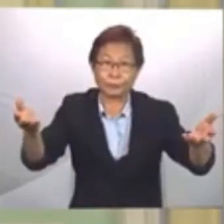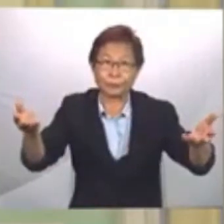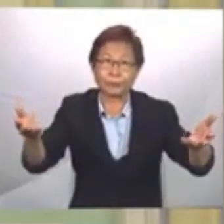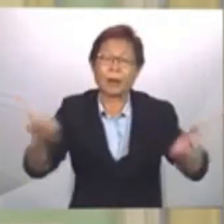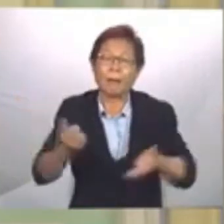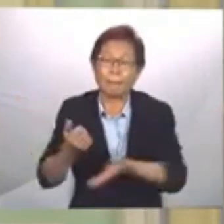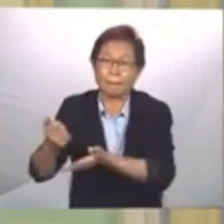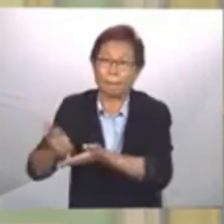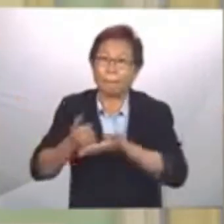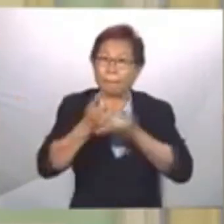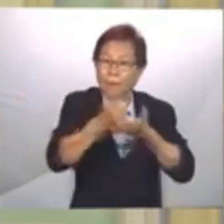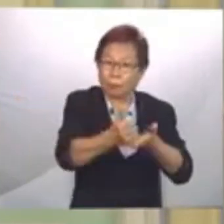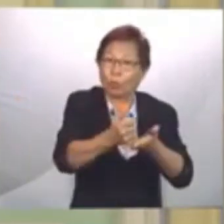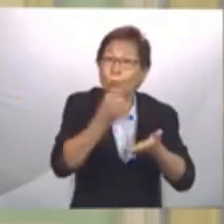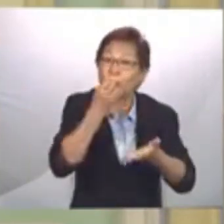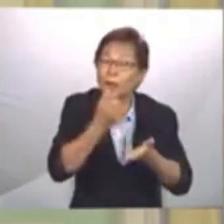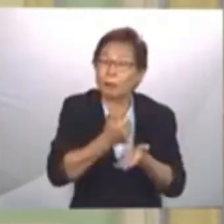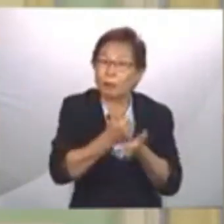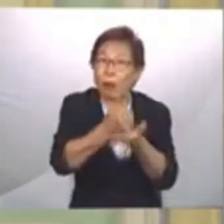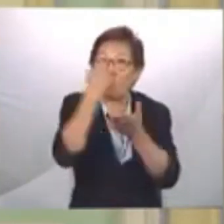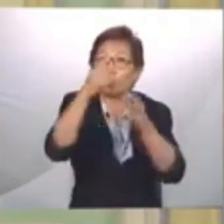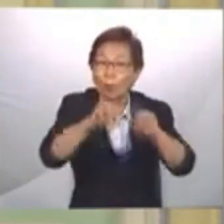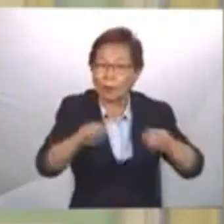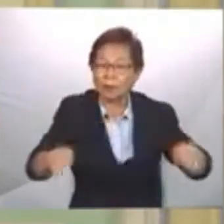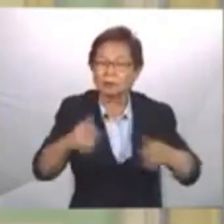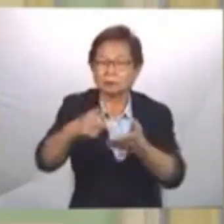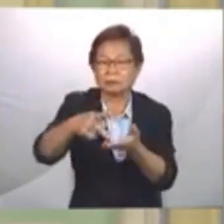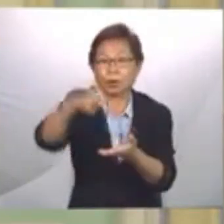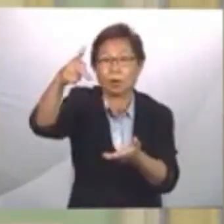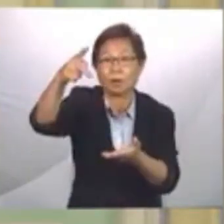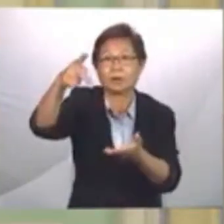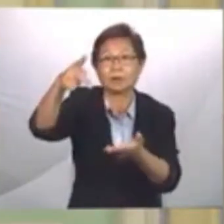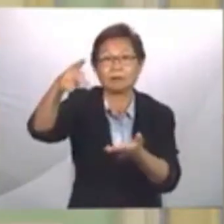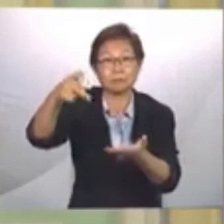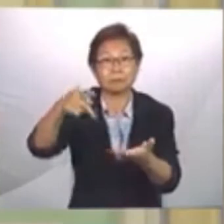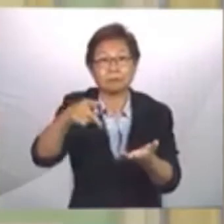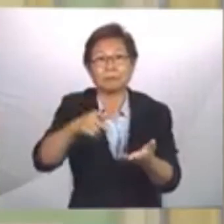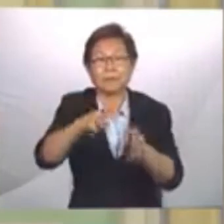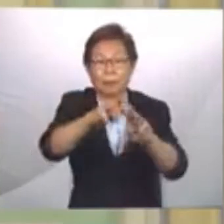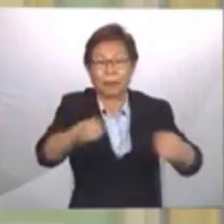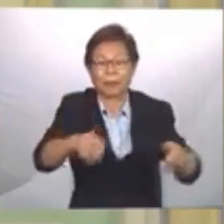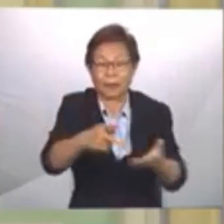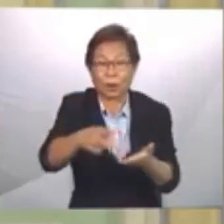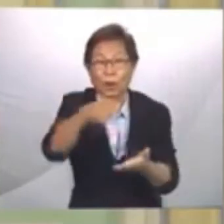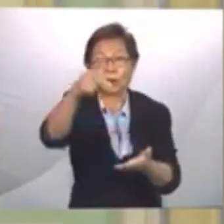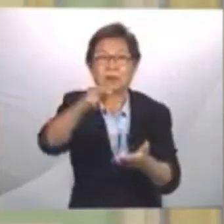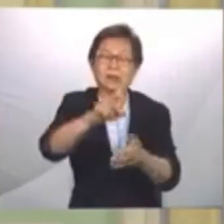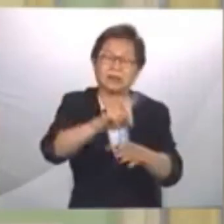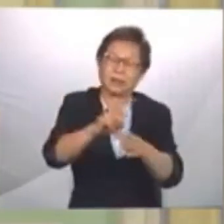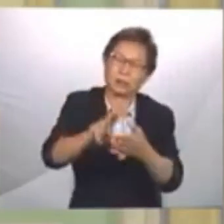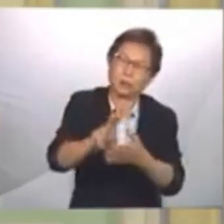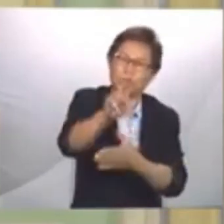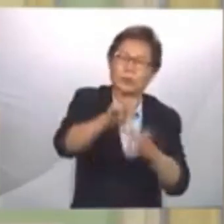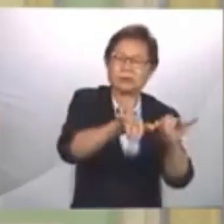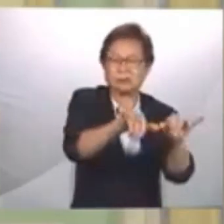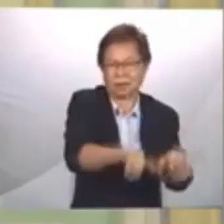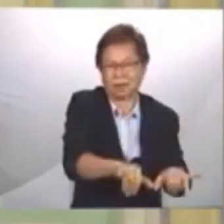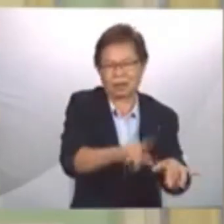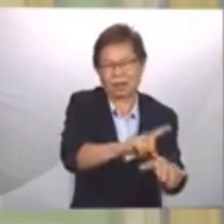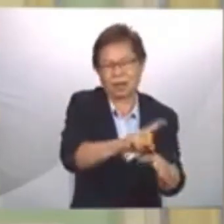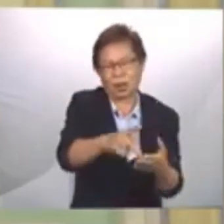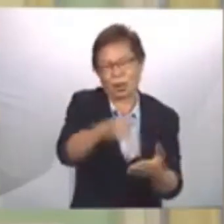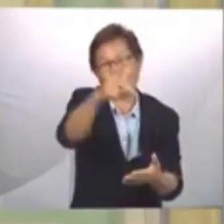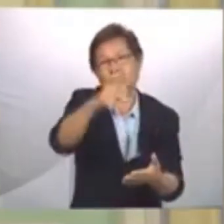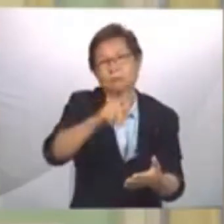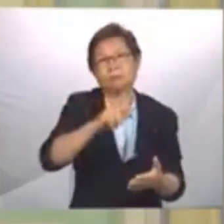bantuan makanan untuk pelajar-pelajar kolej, yang pelajar-pelajar universiti yang tinggal di kolej yang